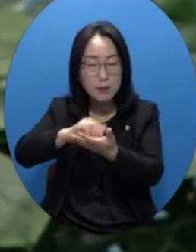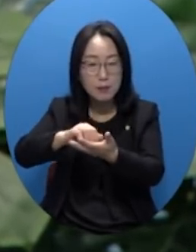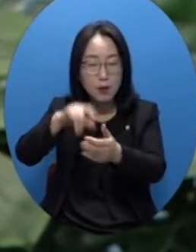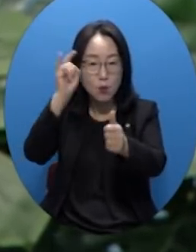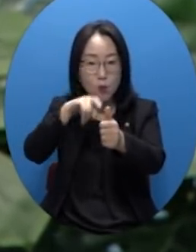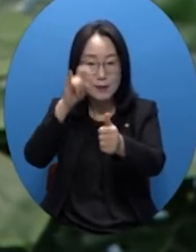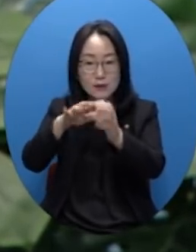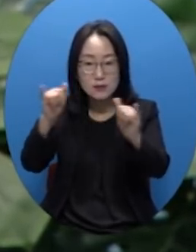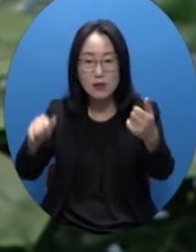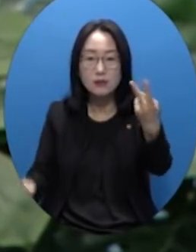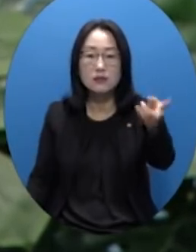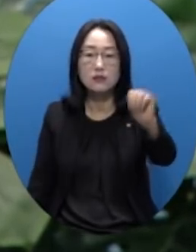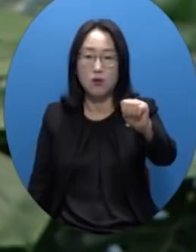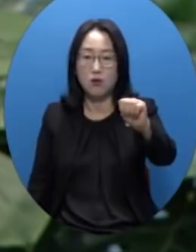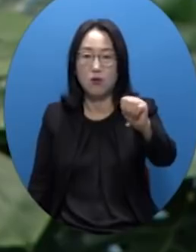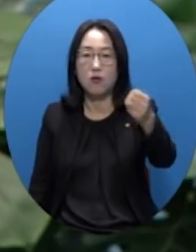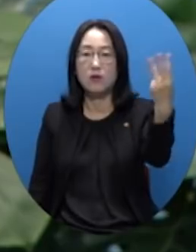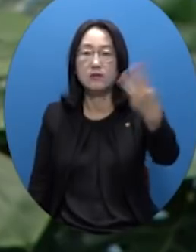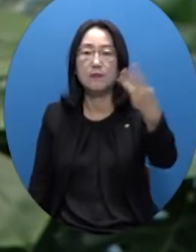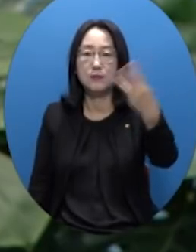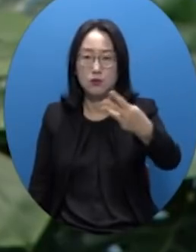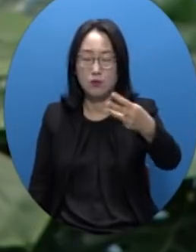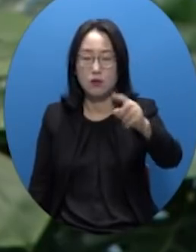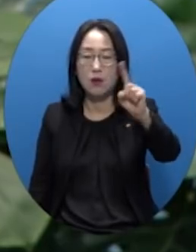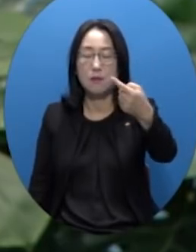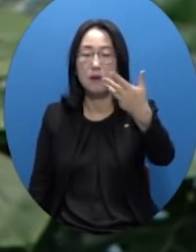2억 3천